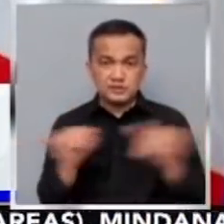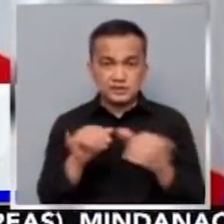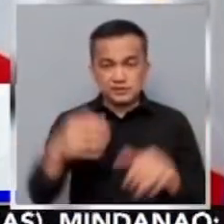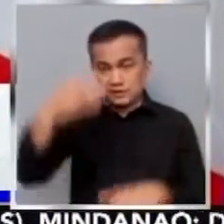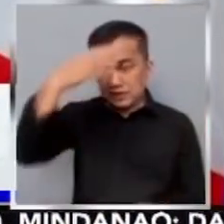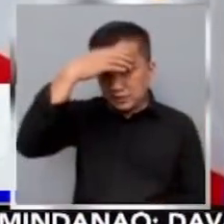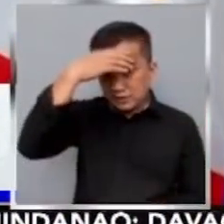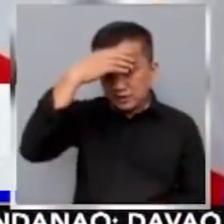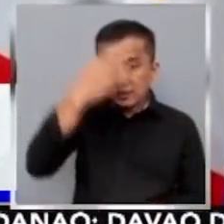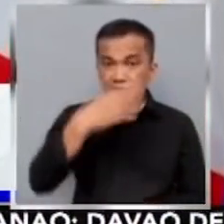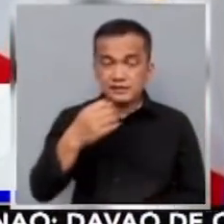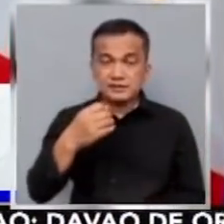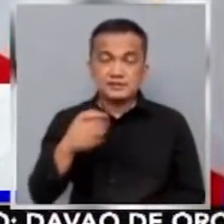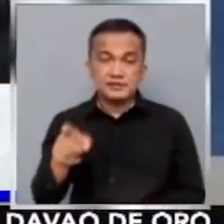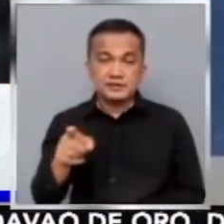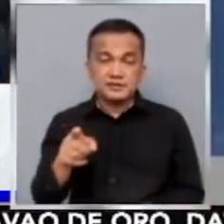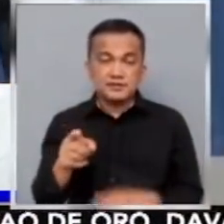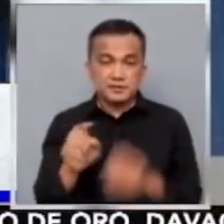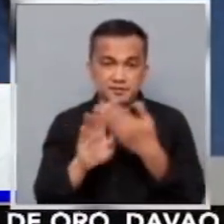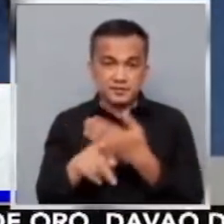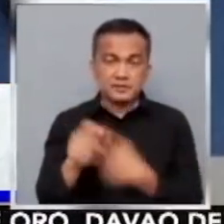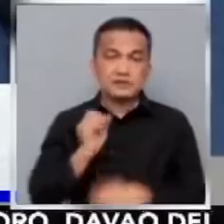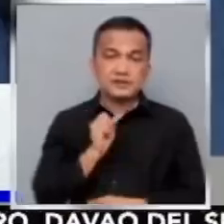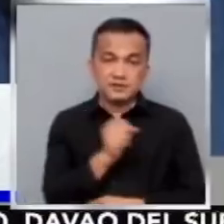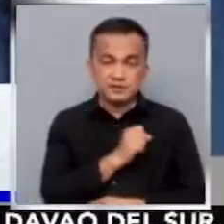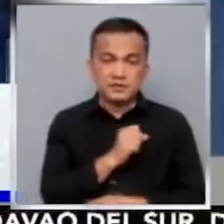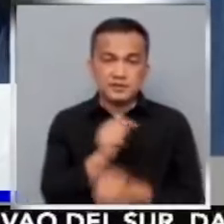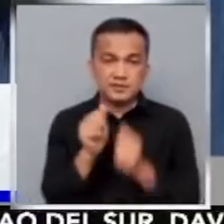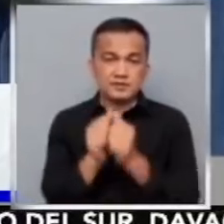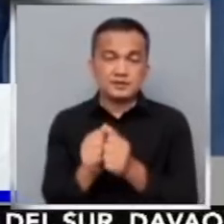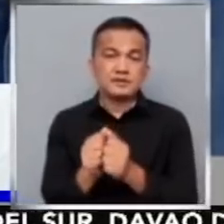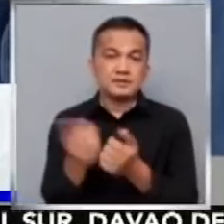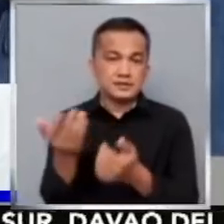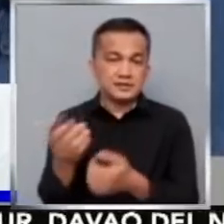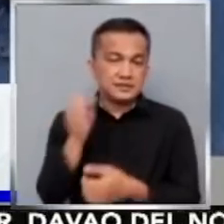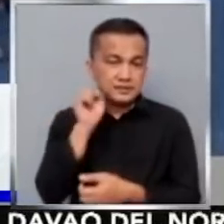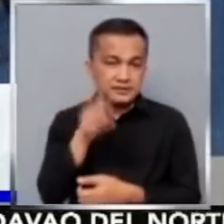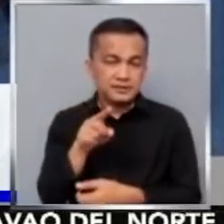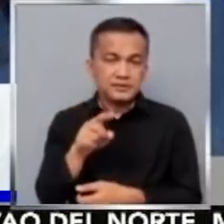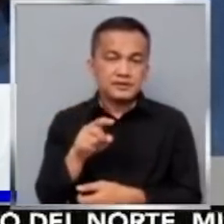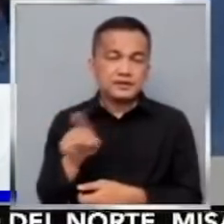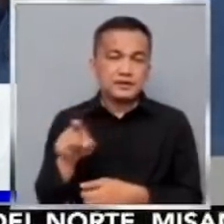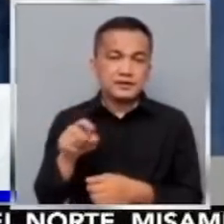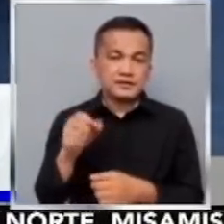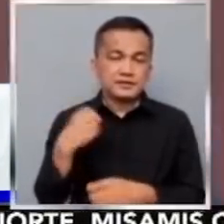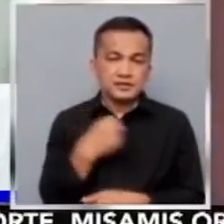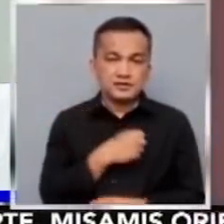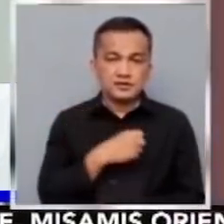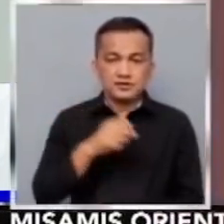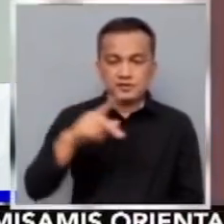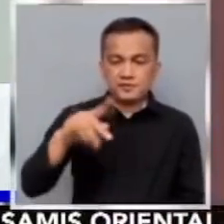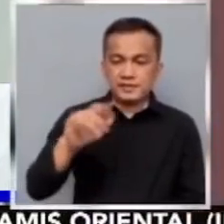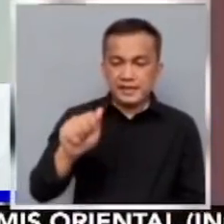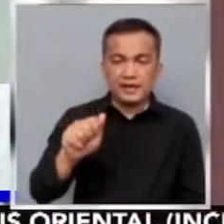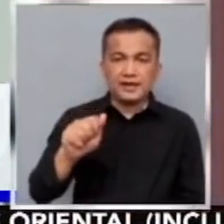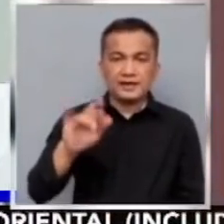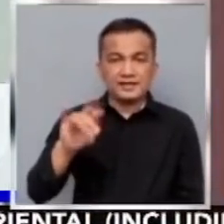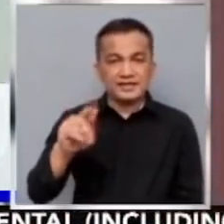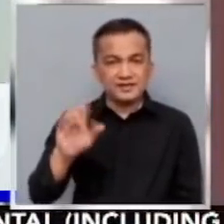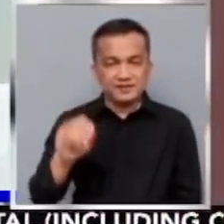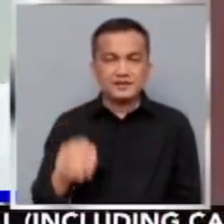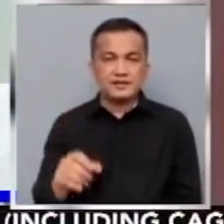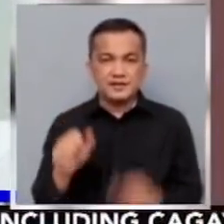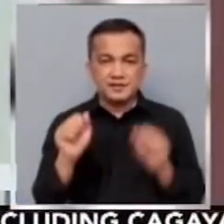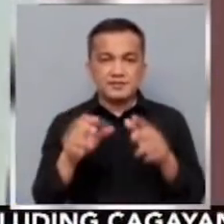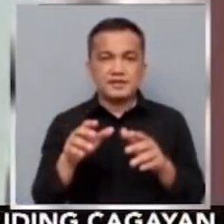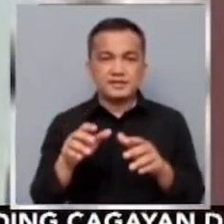sa napipinto niyang pagbalik sa Senado, makakasama doon ang kapatid na si incumbent Senator Pia Cayetano. Nasa Magic 12 si Mark